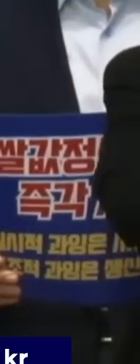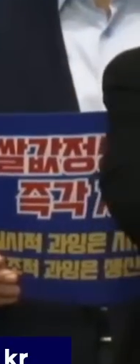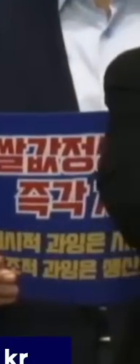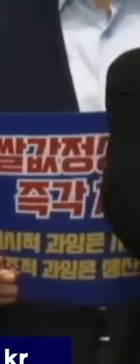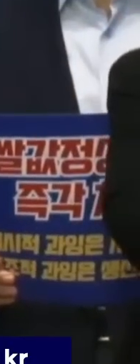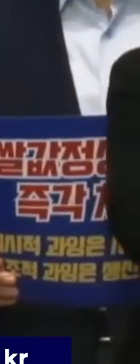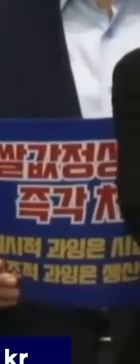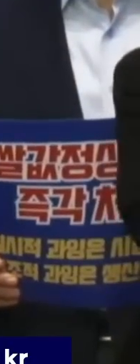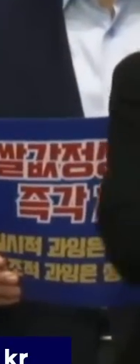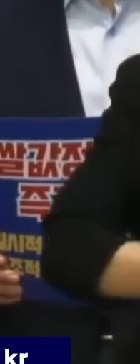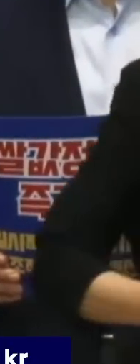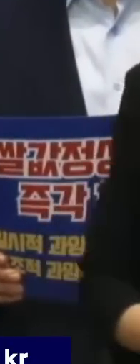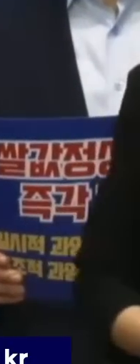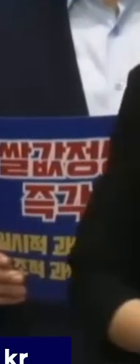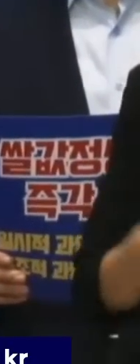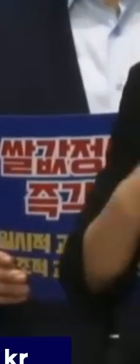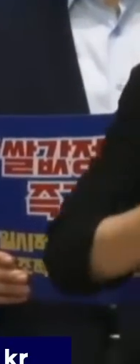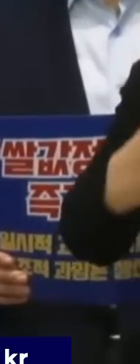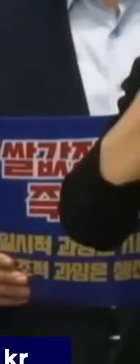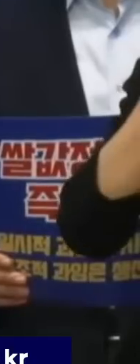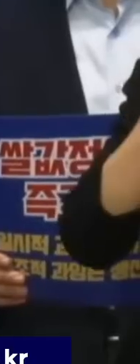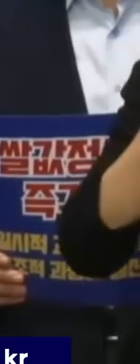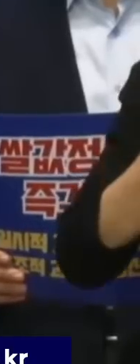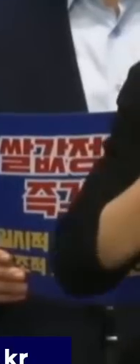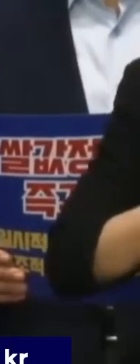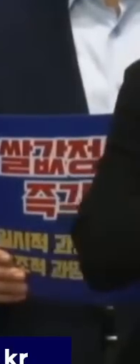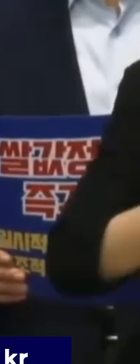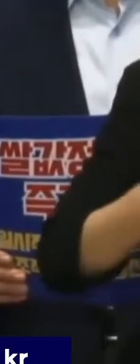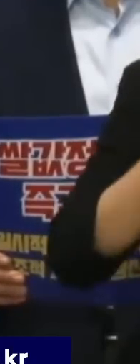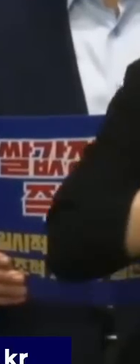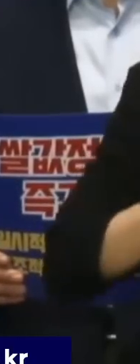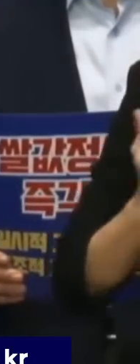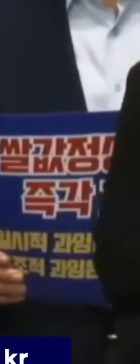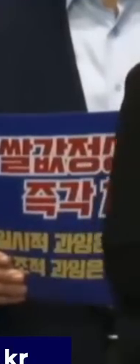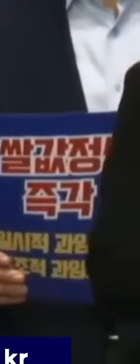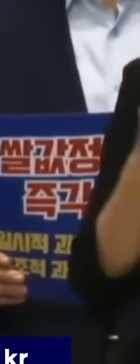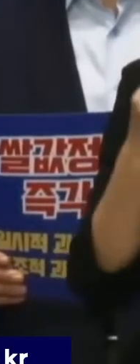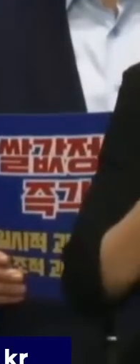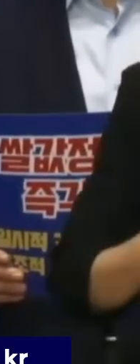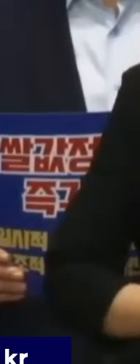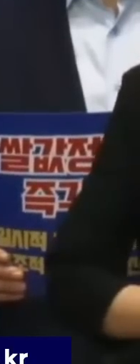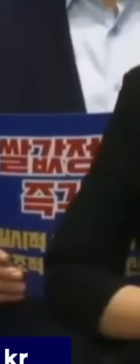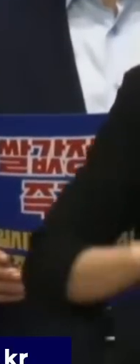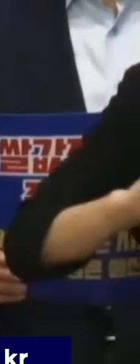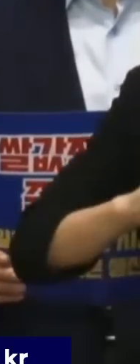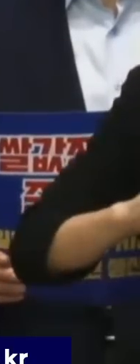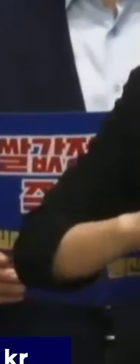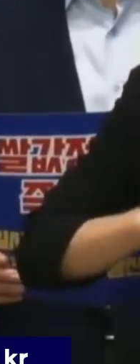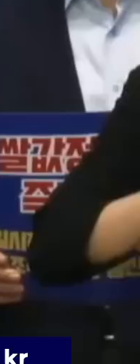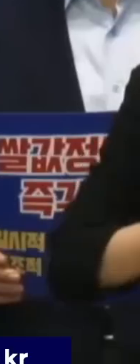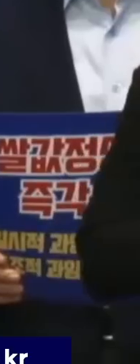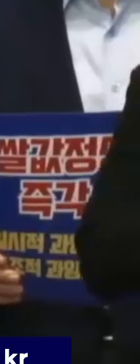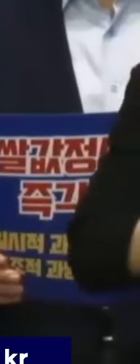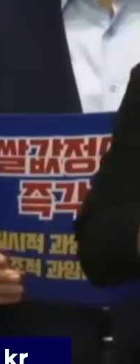식량 안보와 식량 주권의 관점에서 정부의 쌀값 결정 메커니즘, 쌀값 지원 예산을